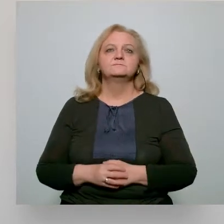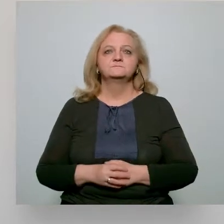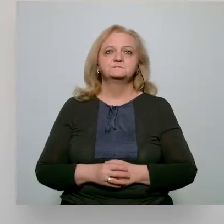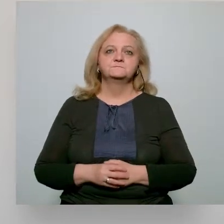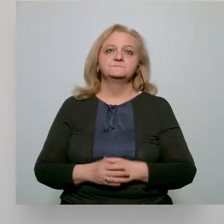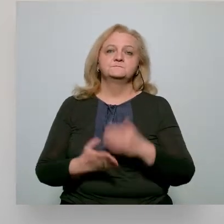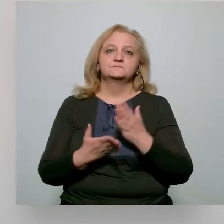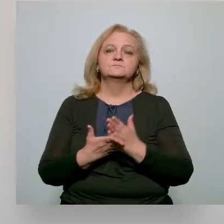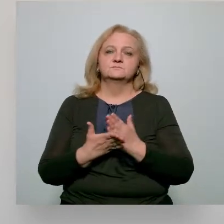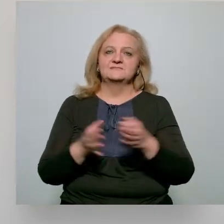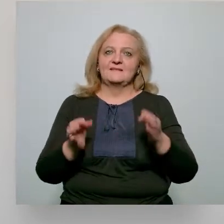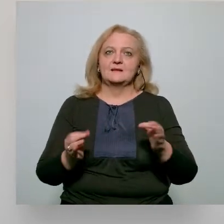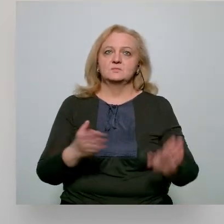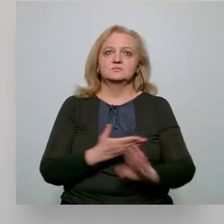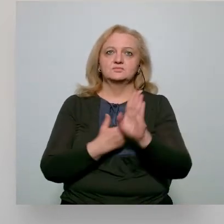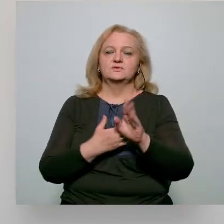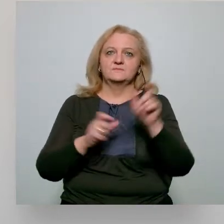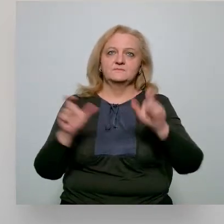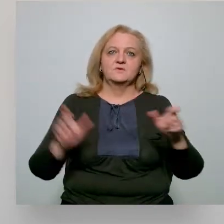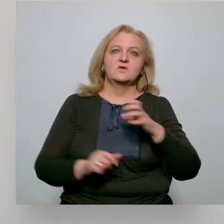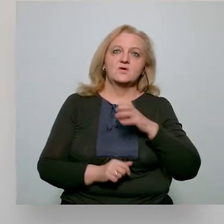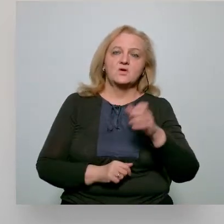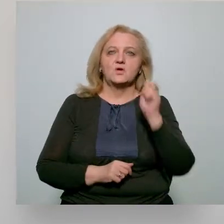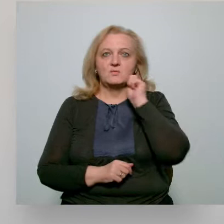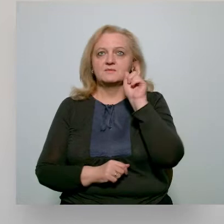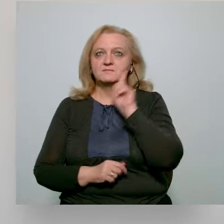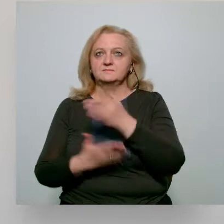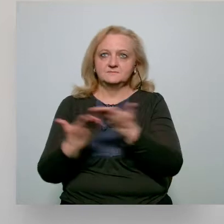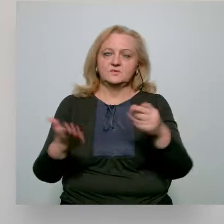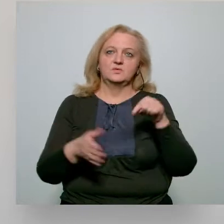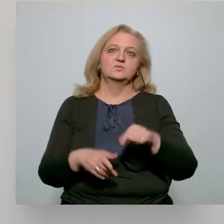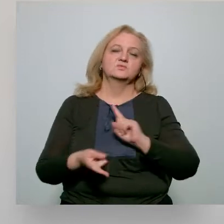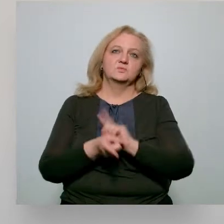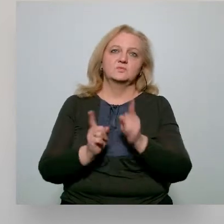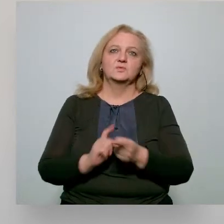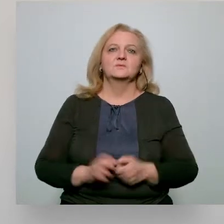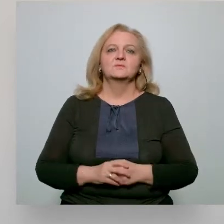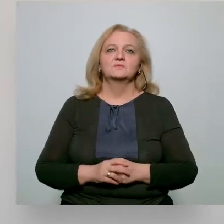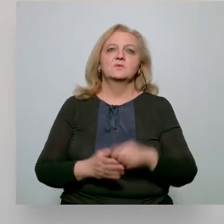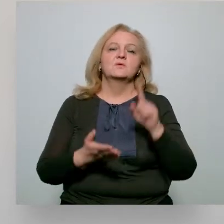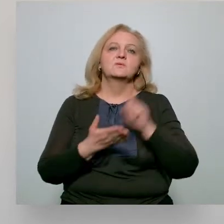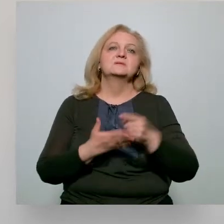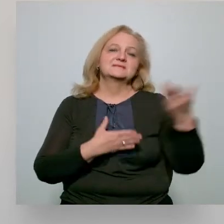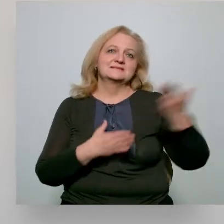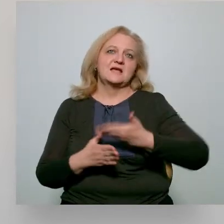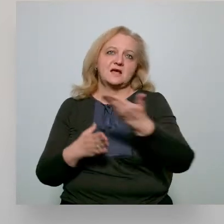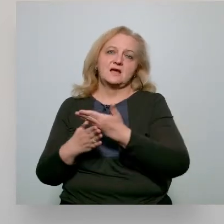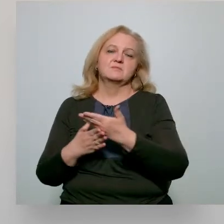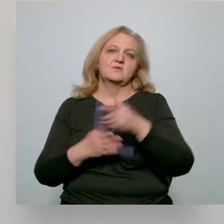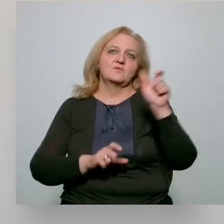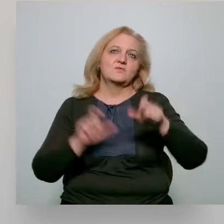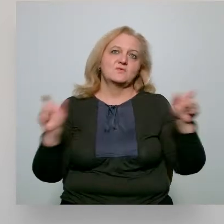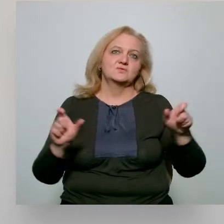Już przedstawię gościnie i gości tego spotkania, bo udało nam się zaprosić grono do tej